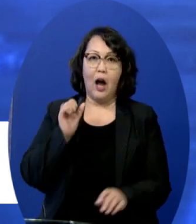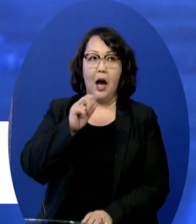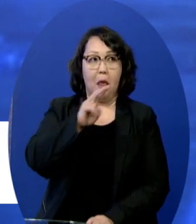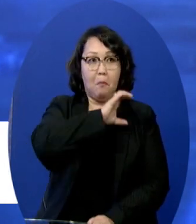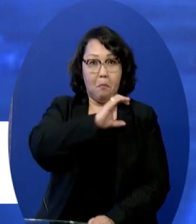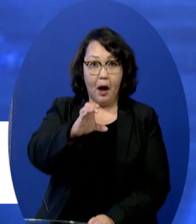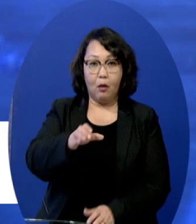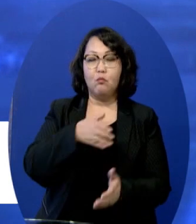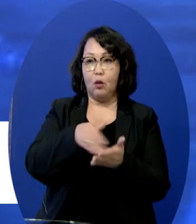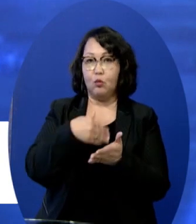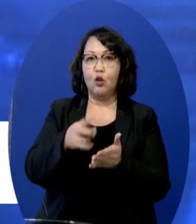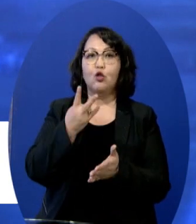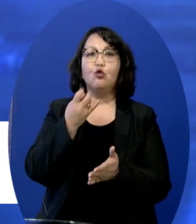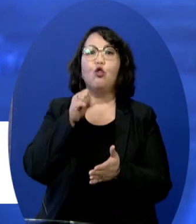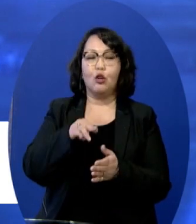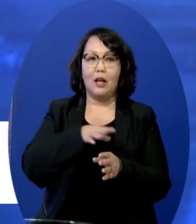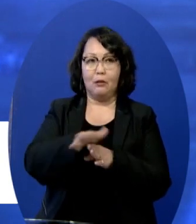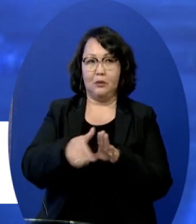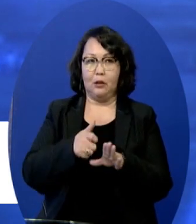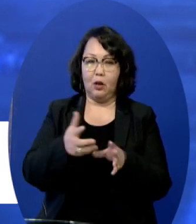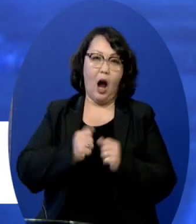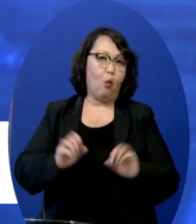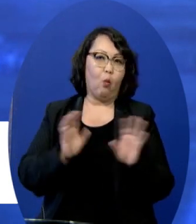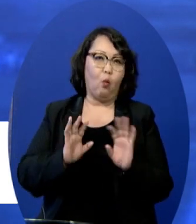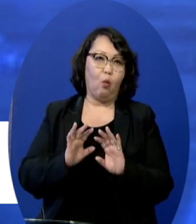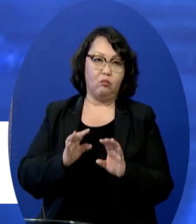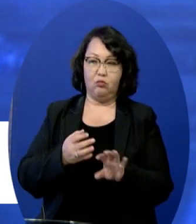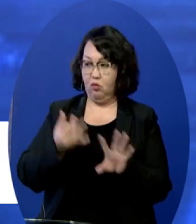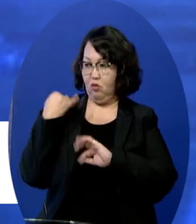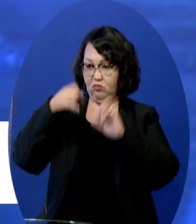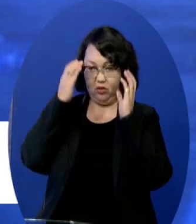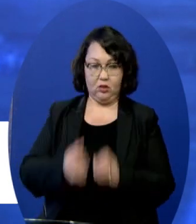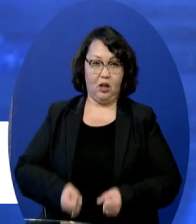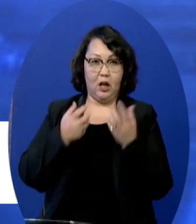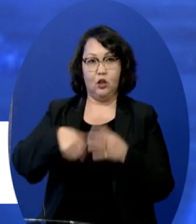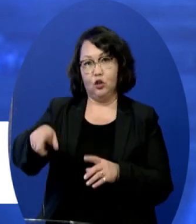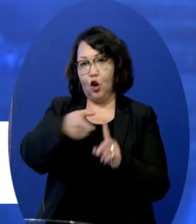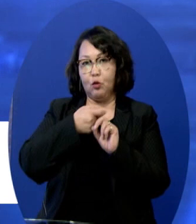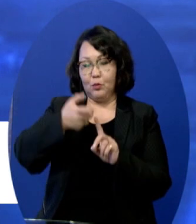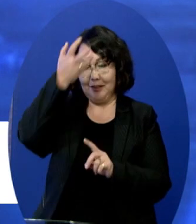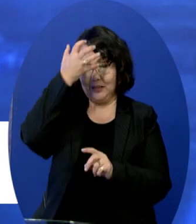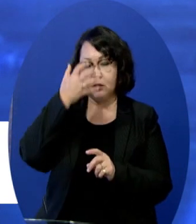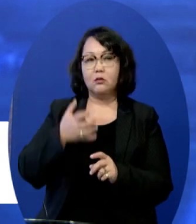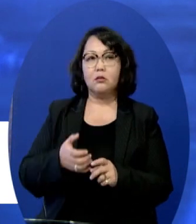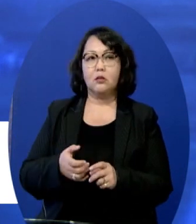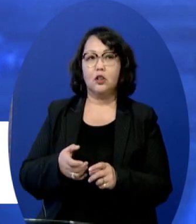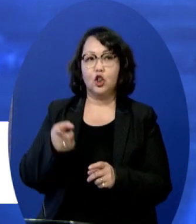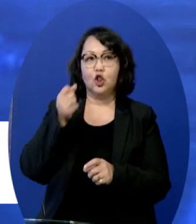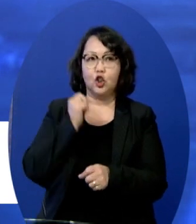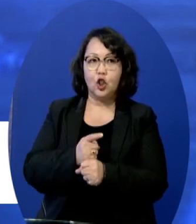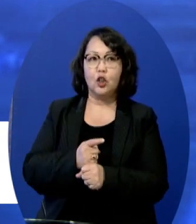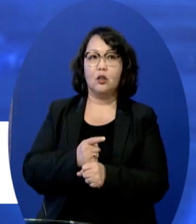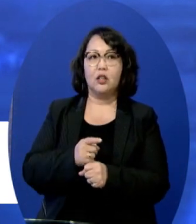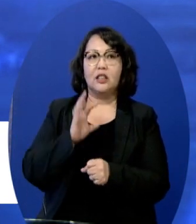орлуулалтын нэмэгц зүртгийг албан доторыг чөлөөлсөн хуулийг өнгөрсөн 7 оногт гаргасан байгаа. Тэгээ өнөөдөр энэтэй холбоотойгоор засгийн газар энэ хөнгөлтөнд таврагдах